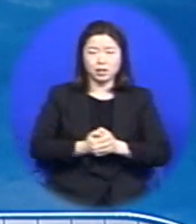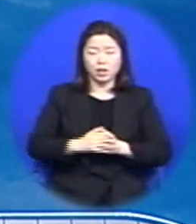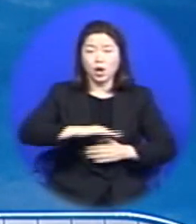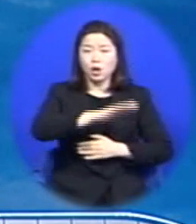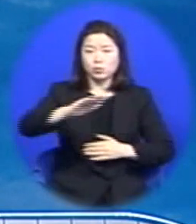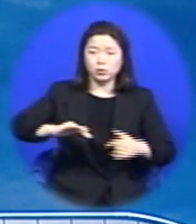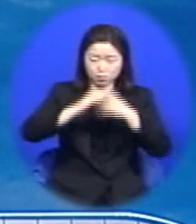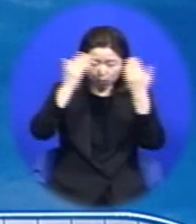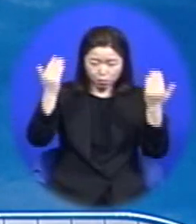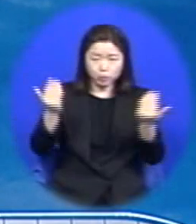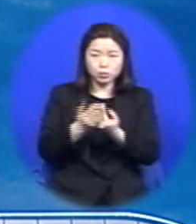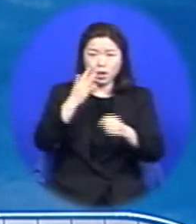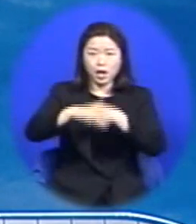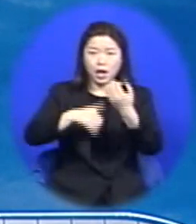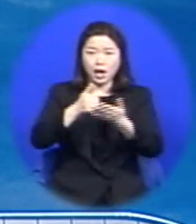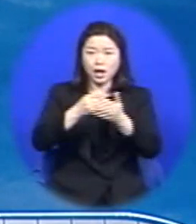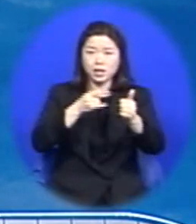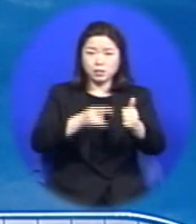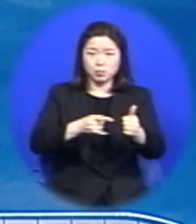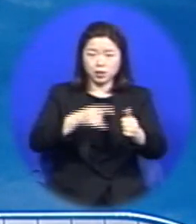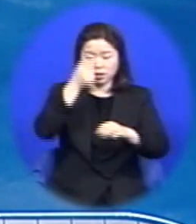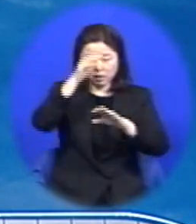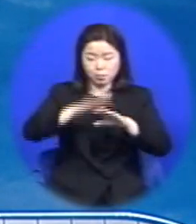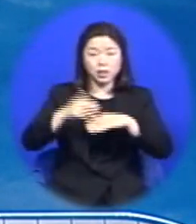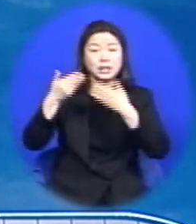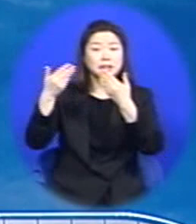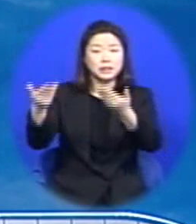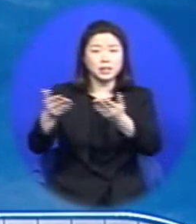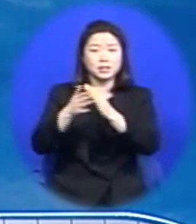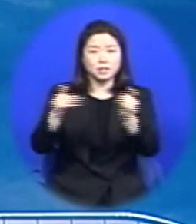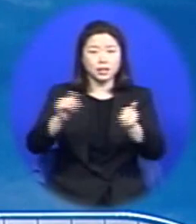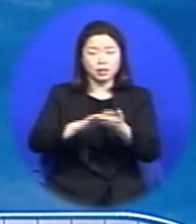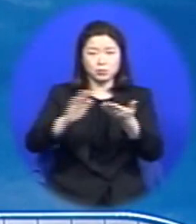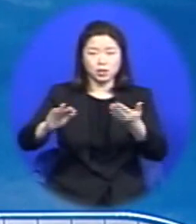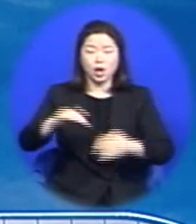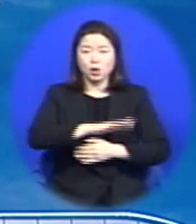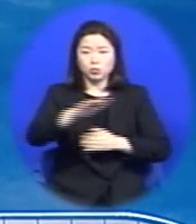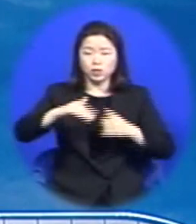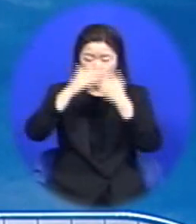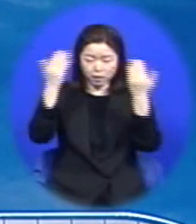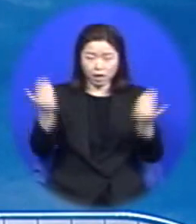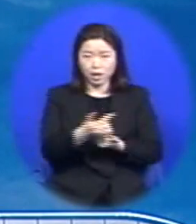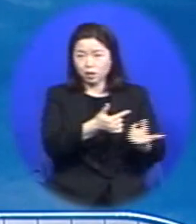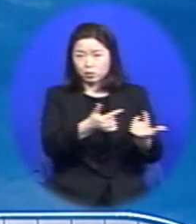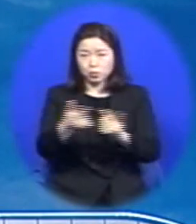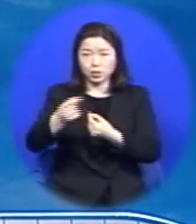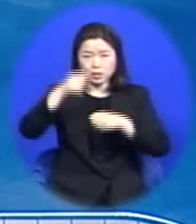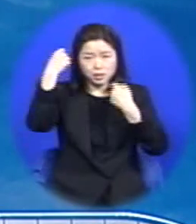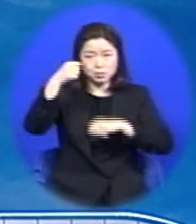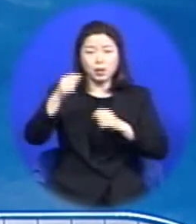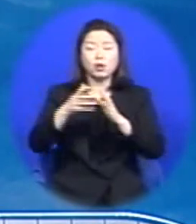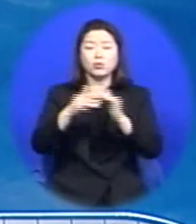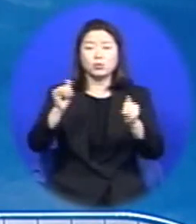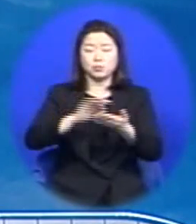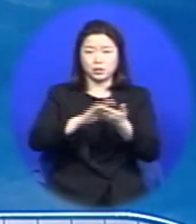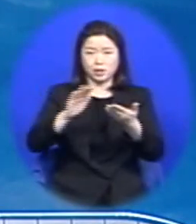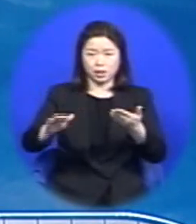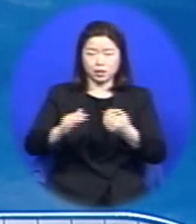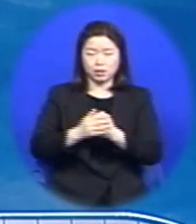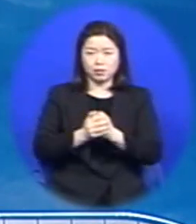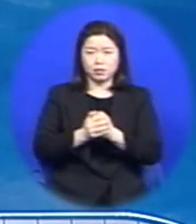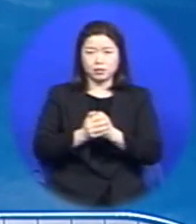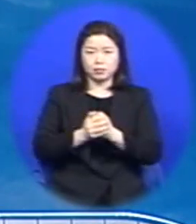우리 모두가 다 하나님께 예배를 드리는 자입니다. 우리가 다 배우예요. 여러분이 이렇게 앉아 계셔도 여러분은 다